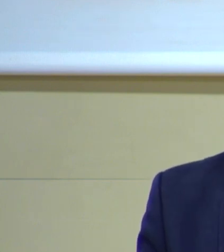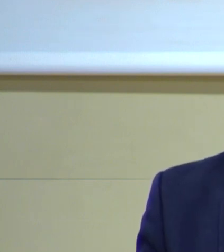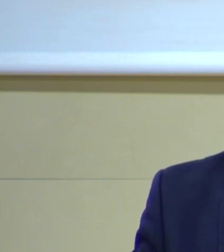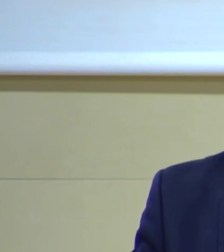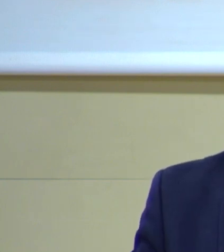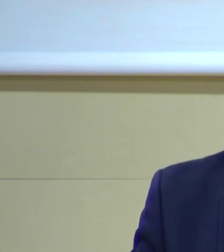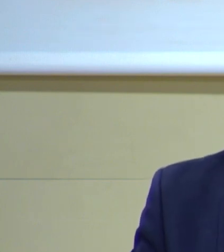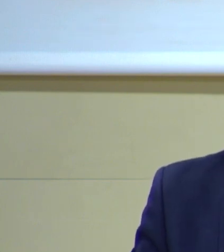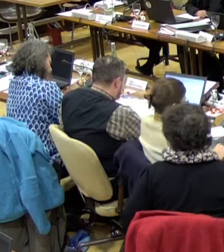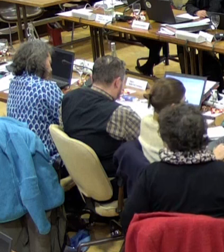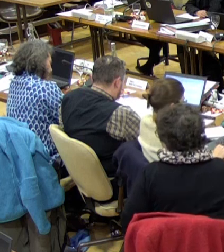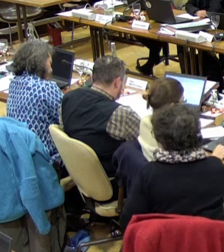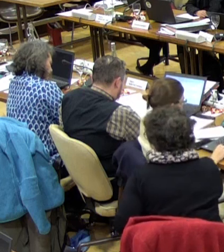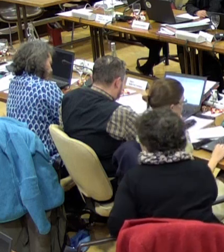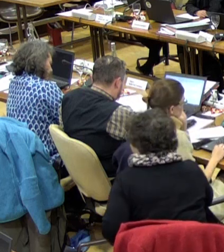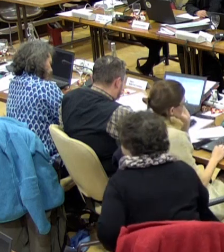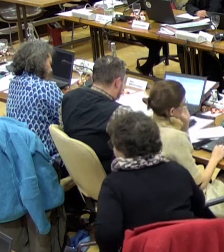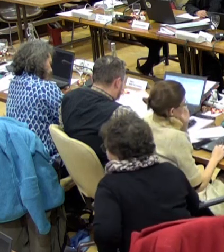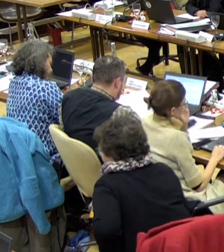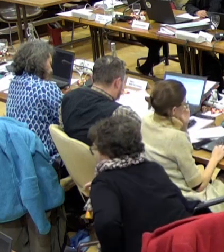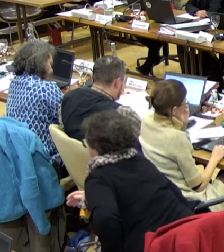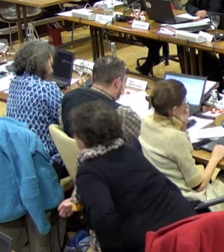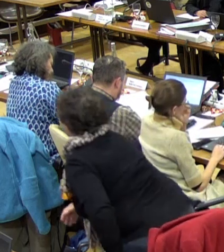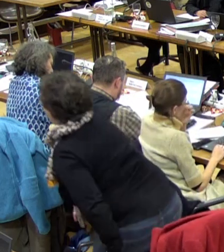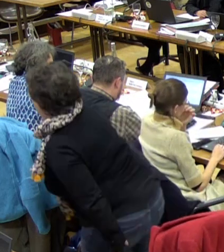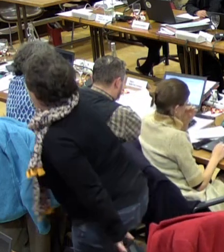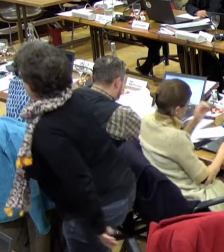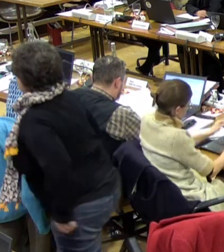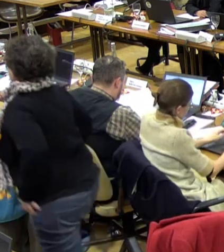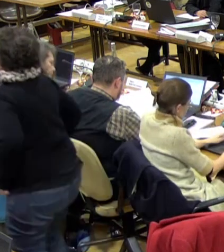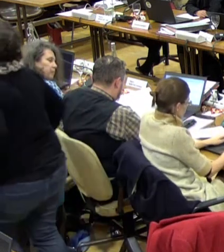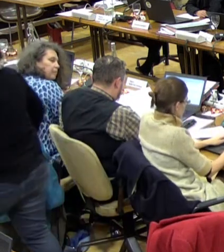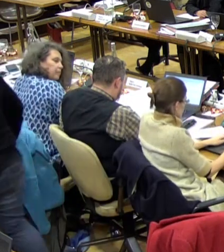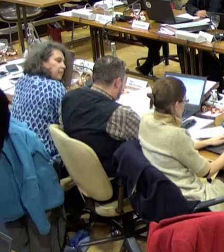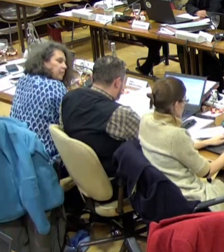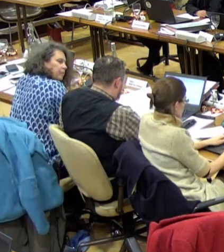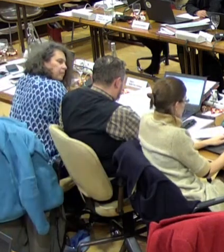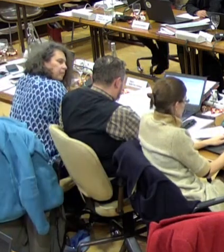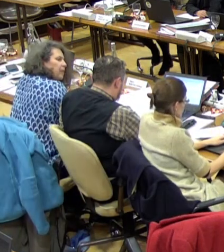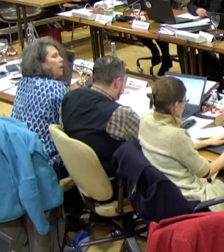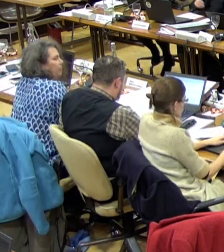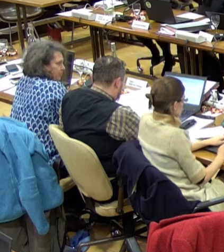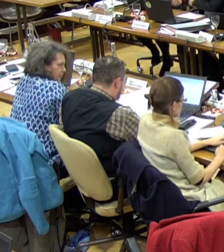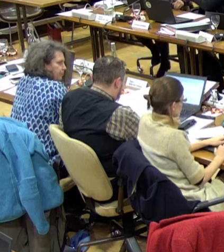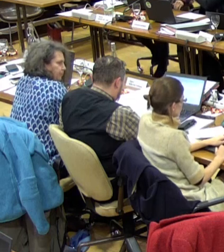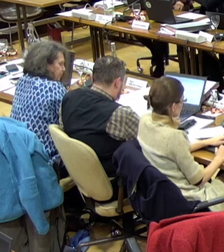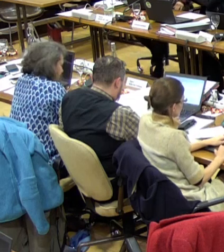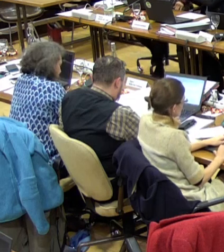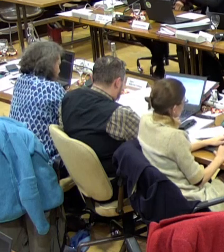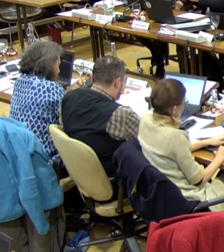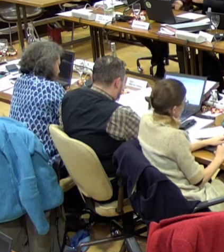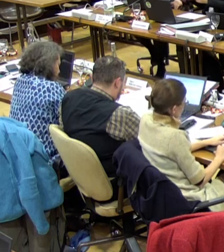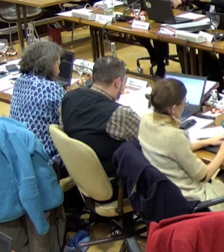les cartes sont dans deux endroits dans la délibération à la fois dans le maigre et dans les annexes et la